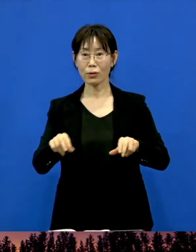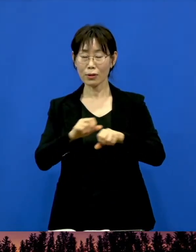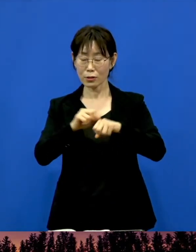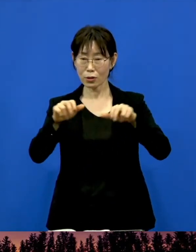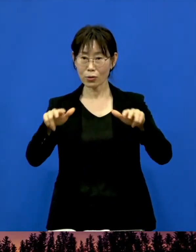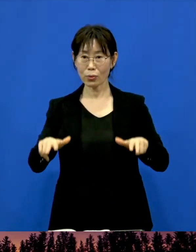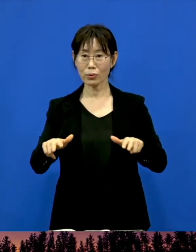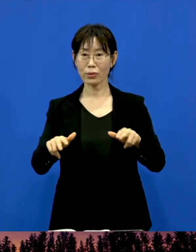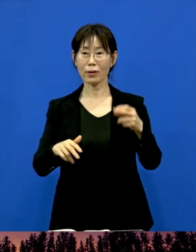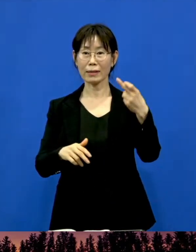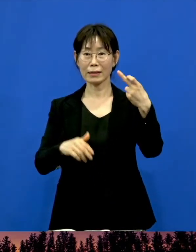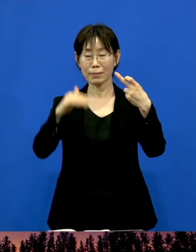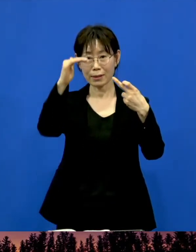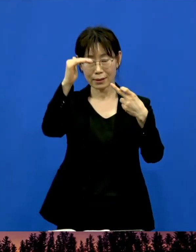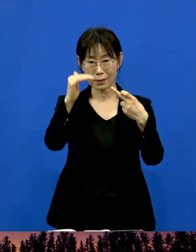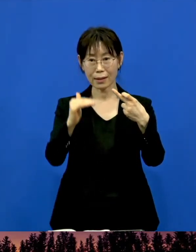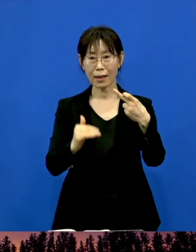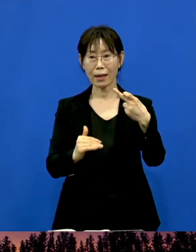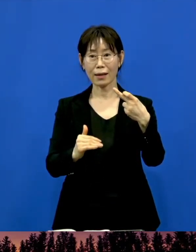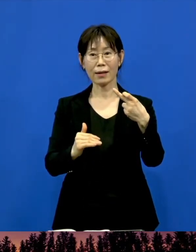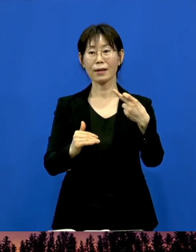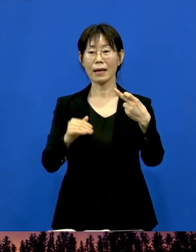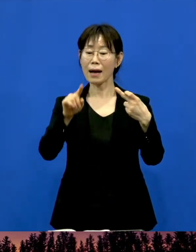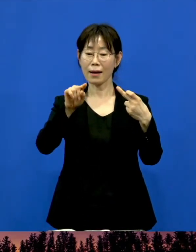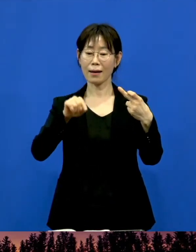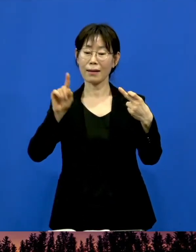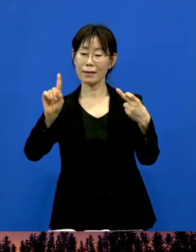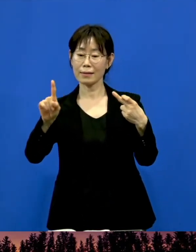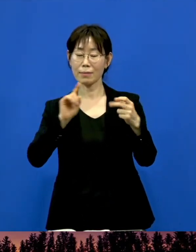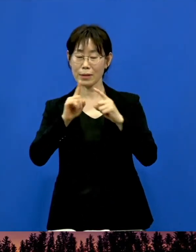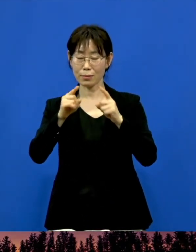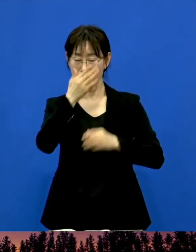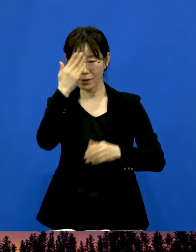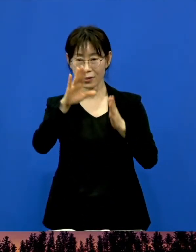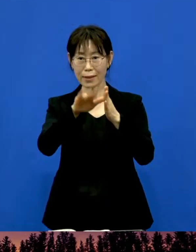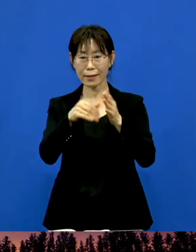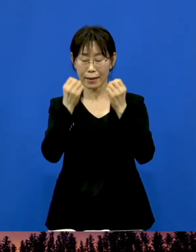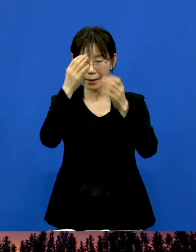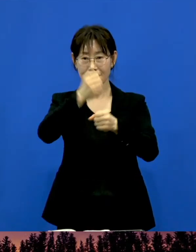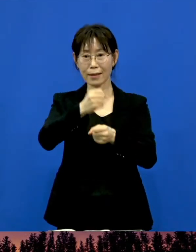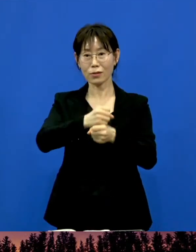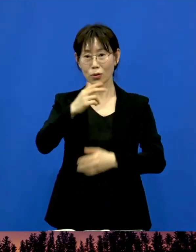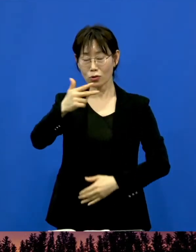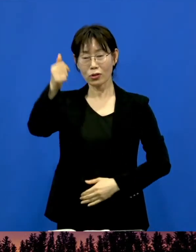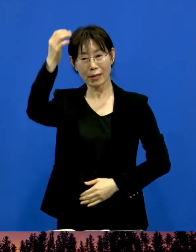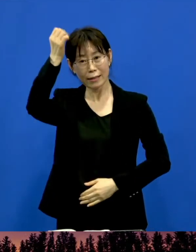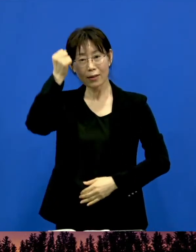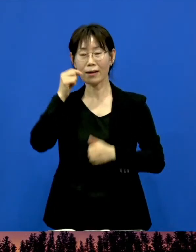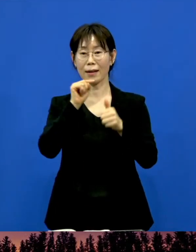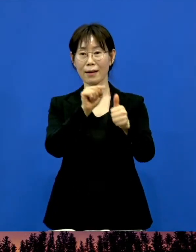끝부분인 12장에 오늘 읽었던 1절을 보십시오. 너는 청년의 때에 너의 창조주를 기억하라는 거예요.